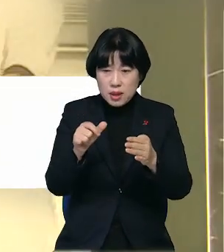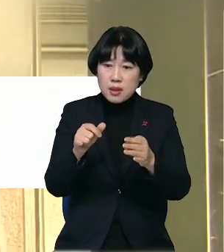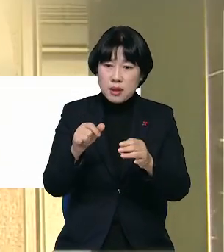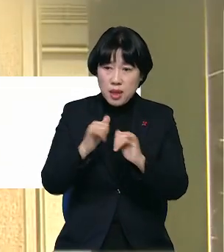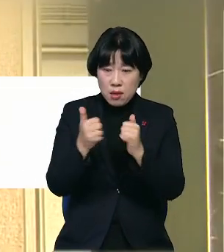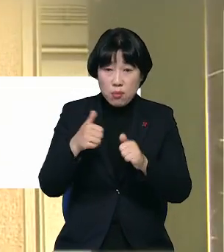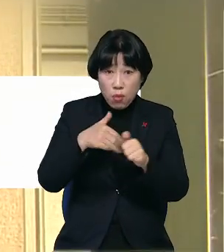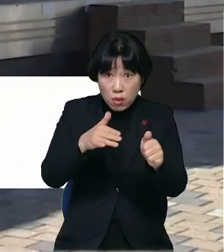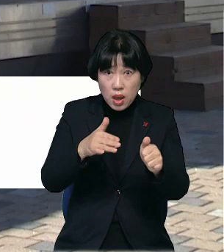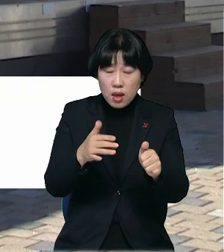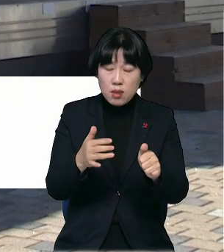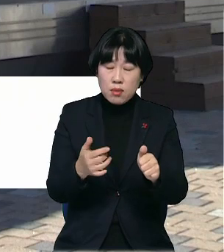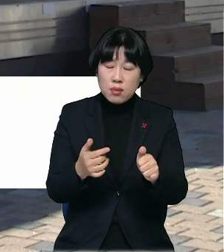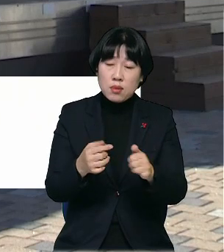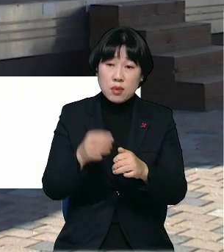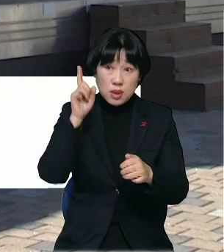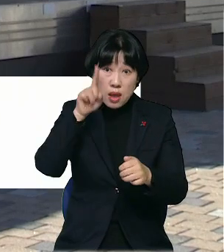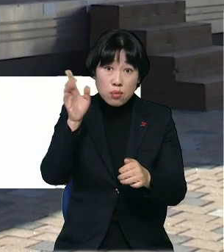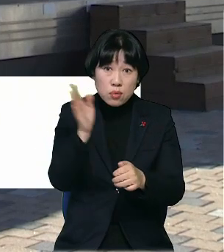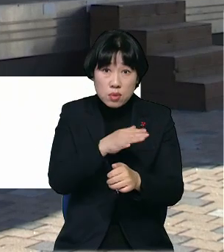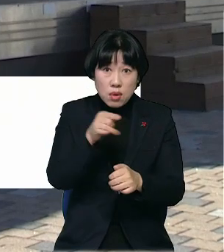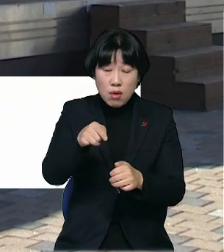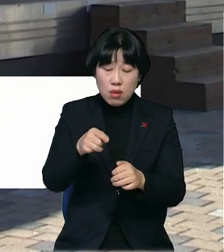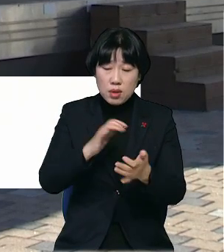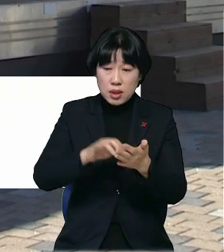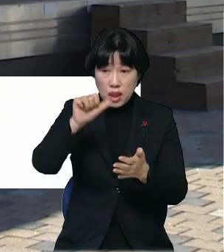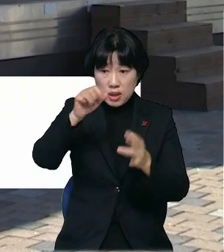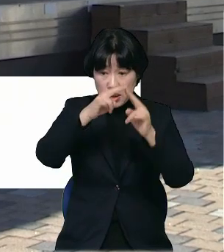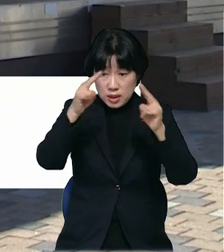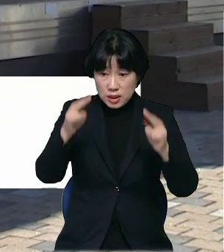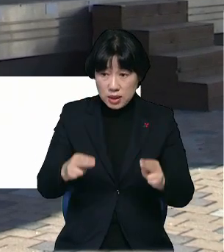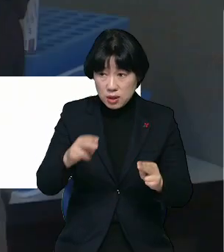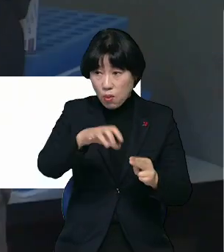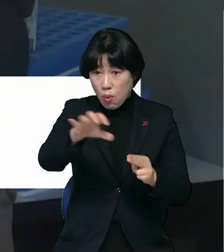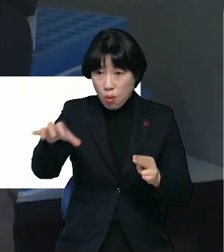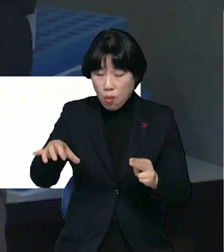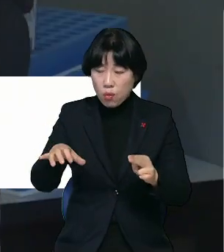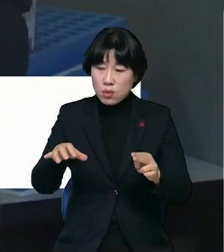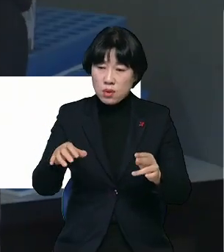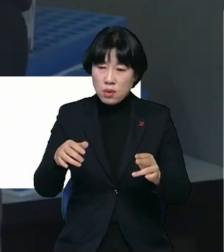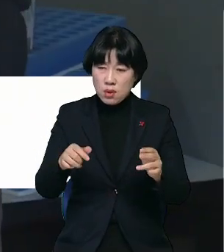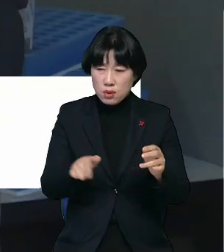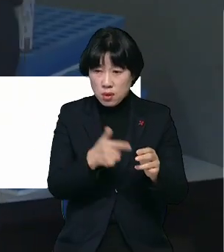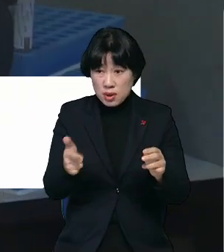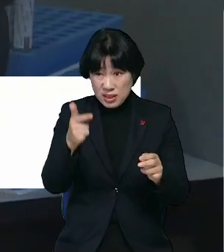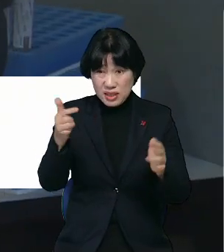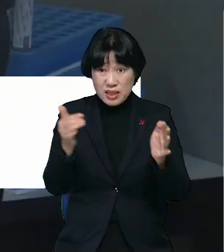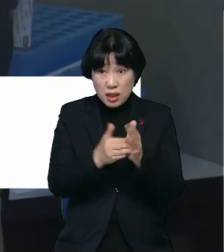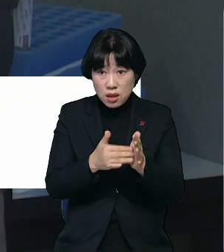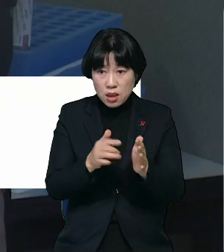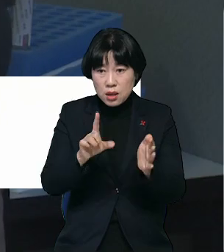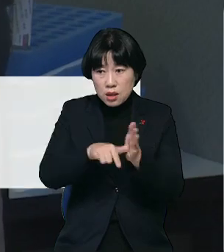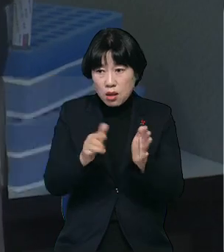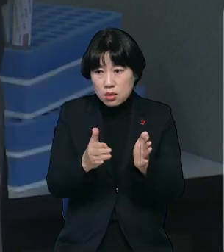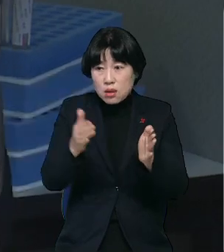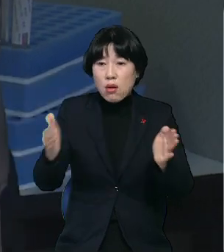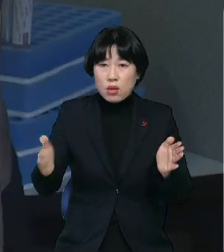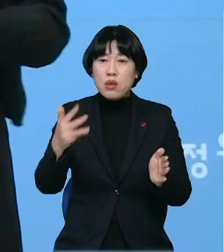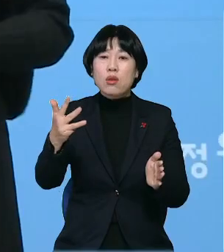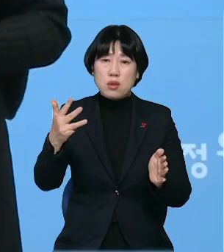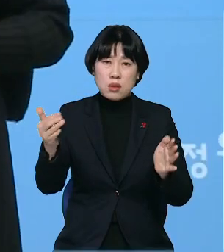가동했고 내일부터 5개 자치구 선별진료소를 현행 오후 6시에서 오후 8시까지 연장